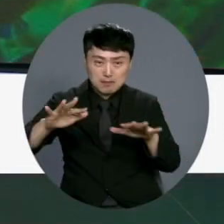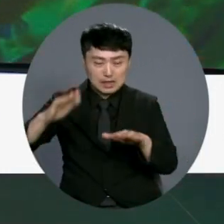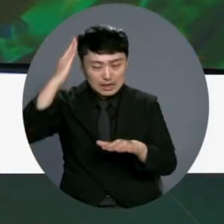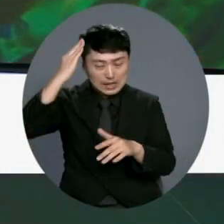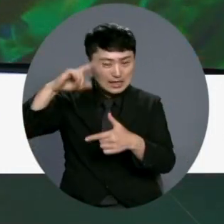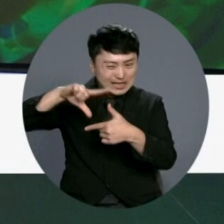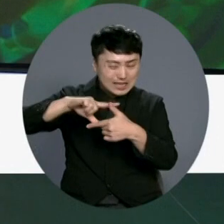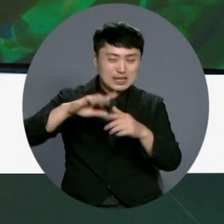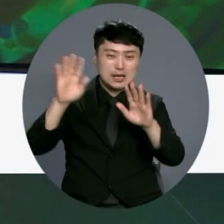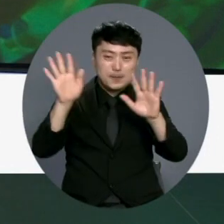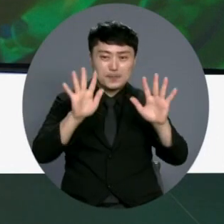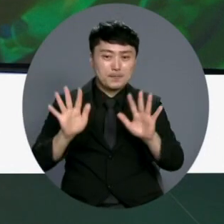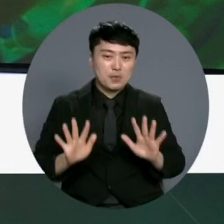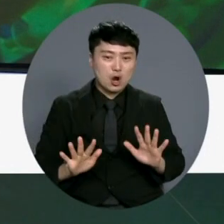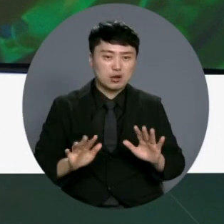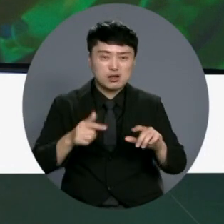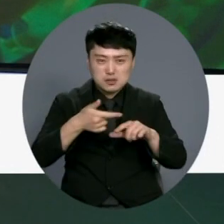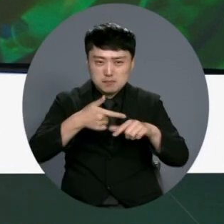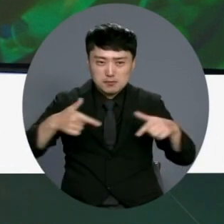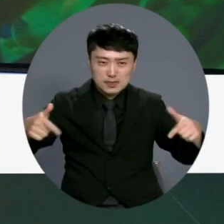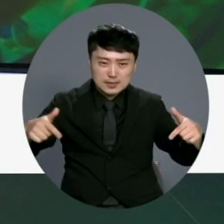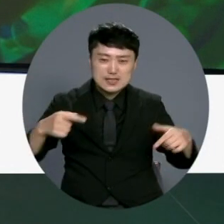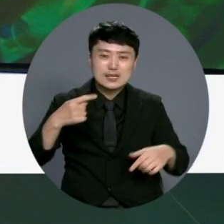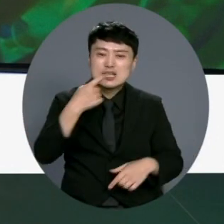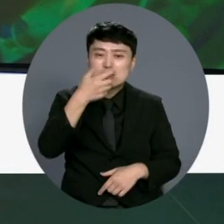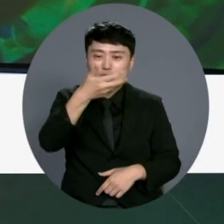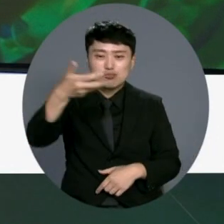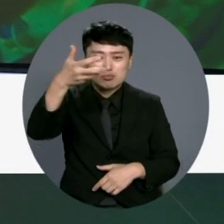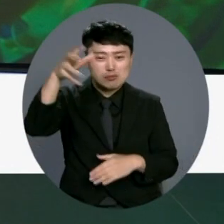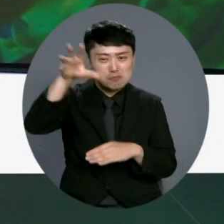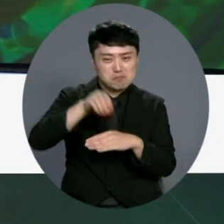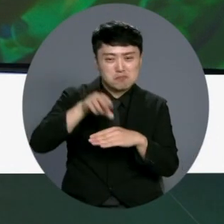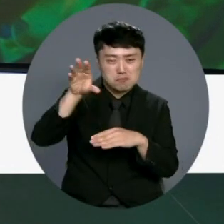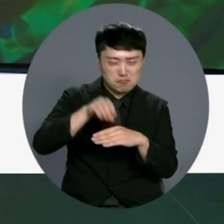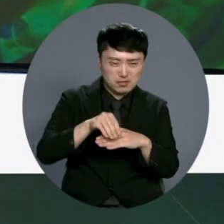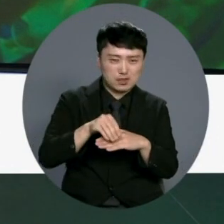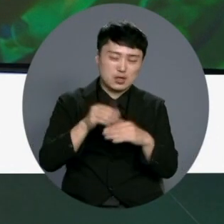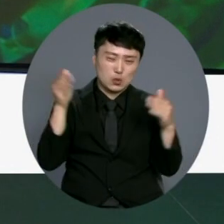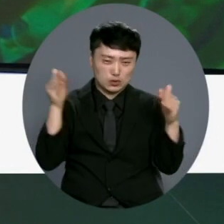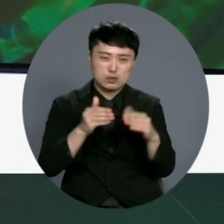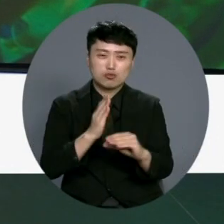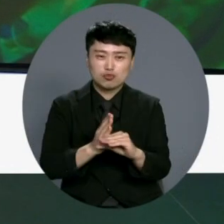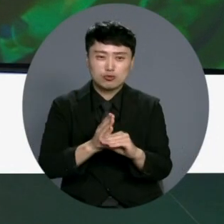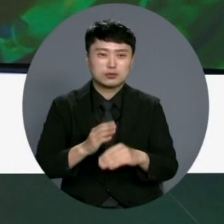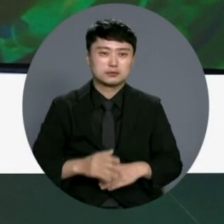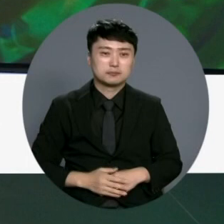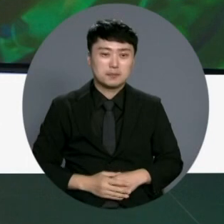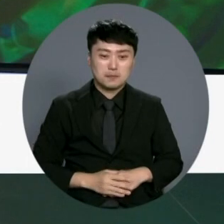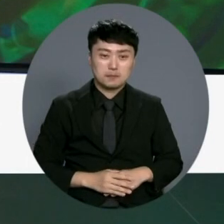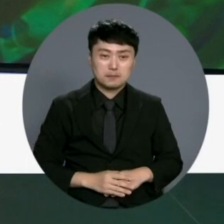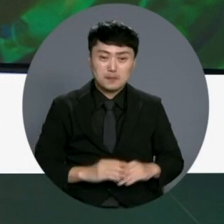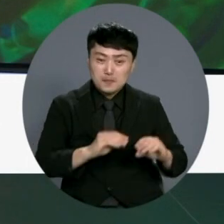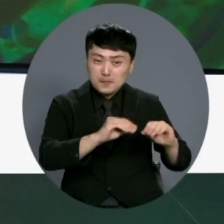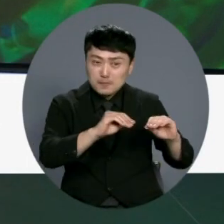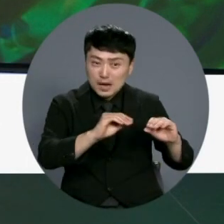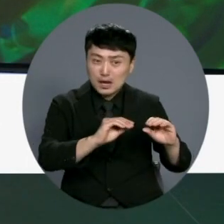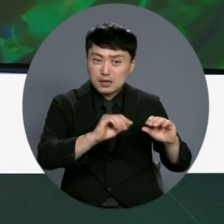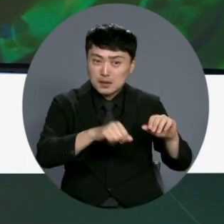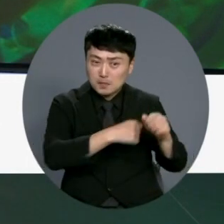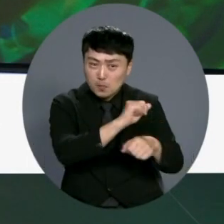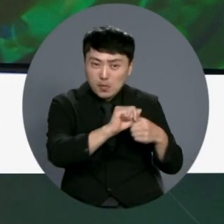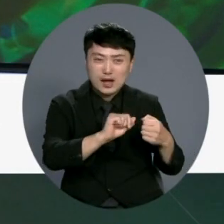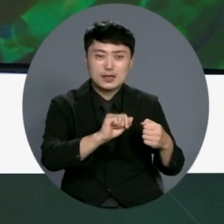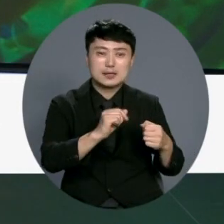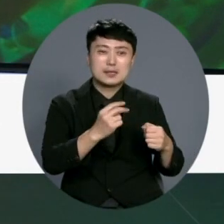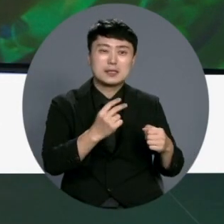김, 미역 같은 해조류가 이 블루카본 흡수원으로서 크게 주목받고 있습니다. 육상 식물만큼 이산화탄소를